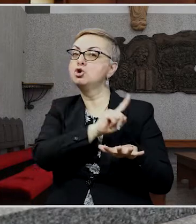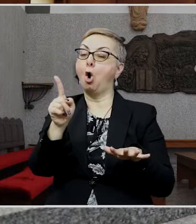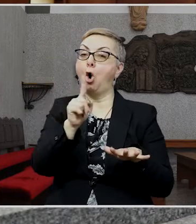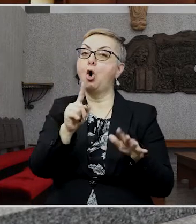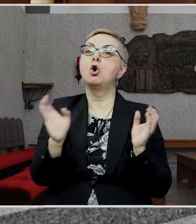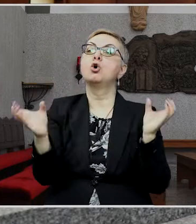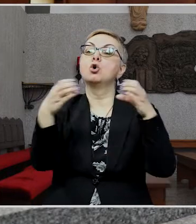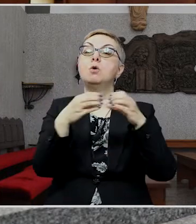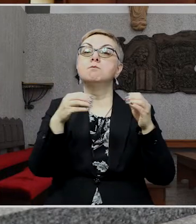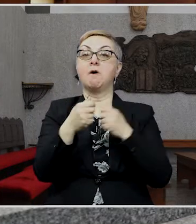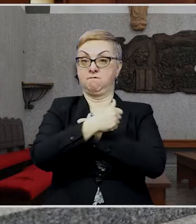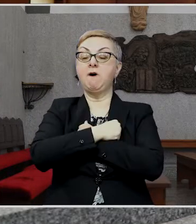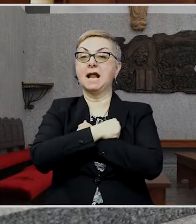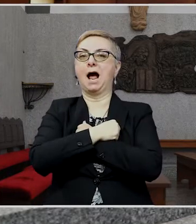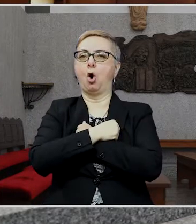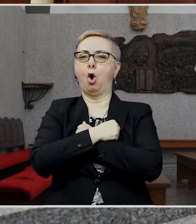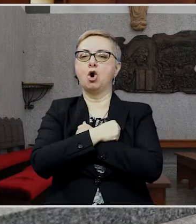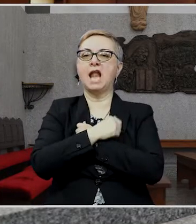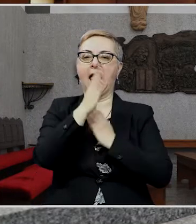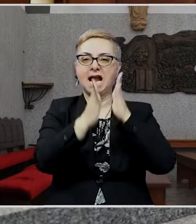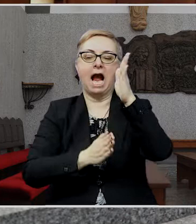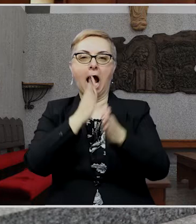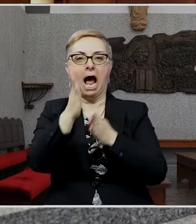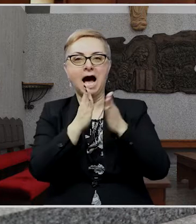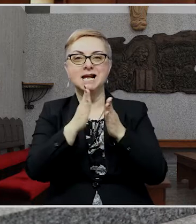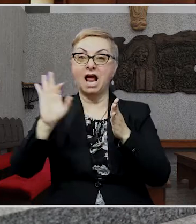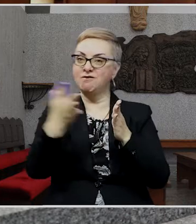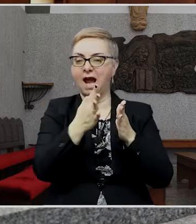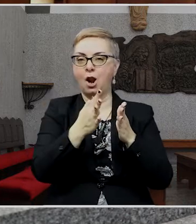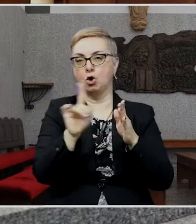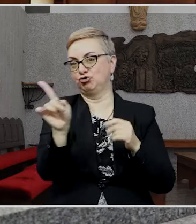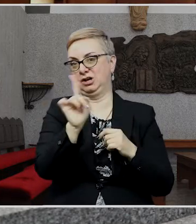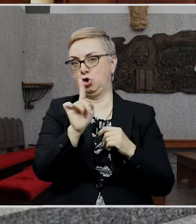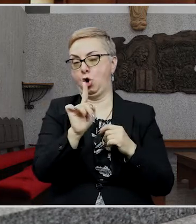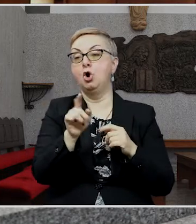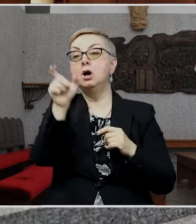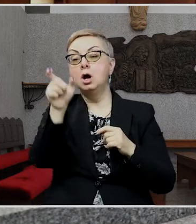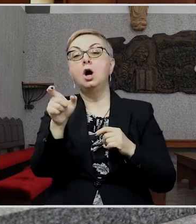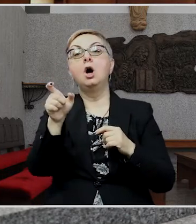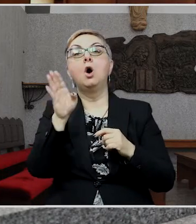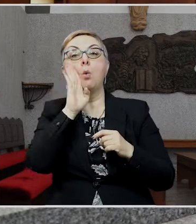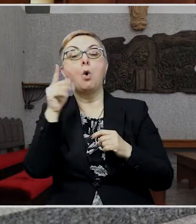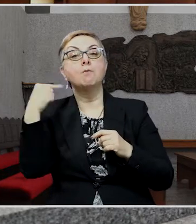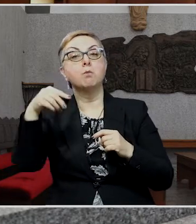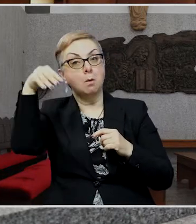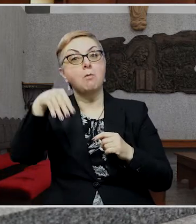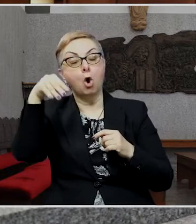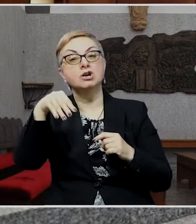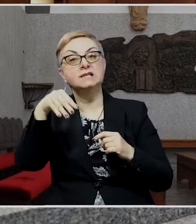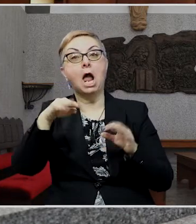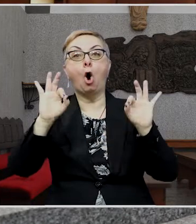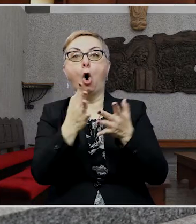ad una rapida carriera ma è uno che si è giocato tutte le migliori opportunità